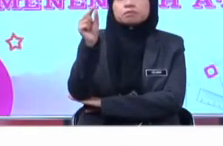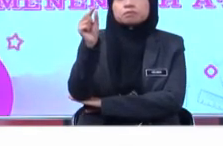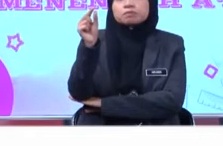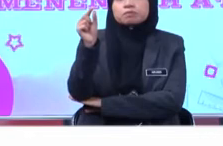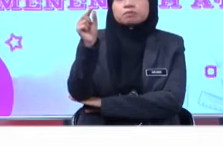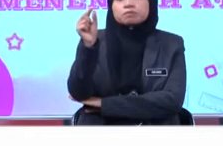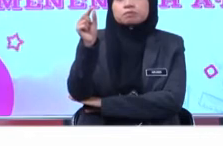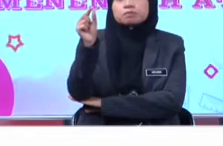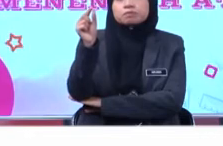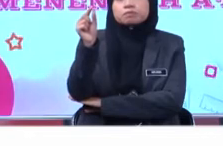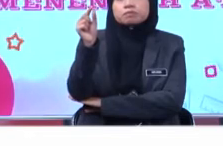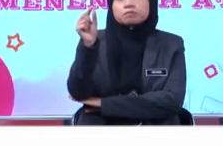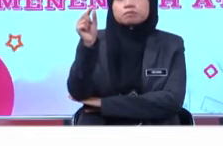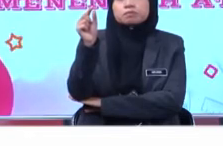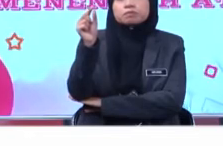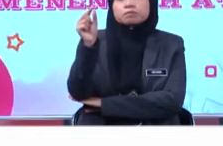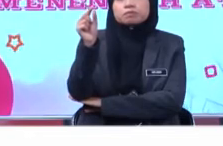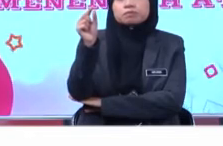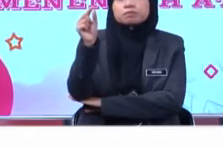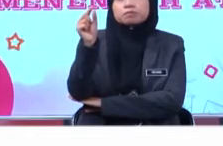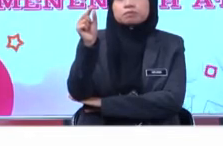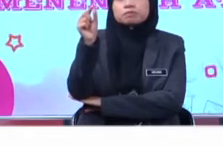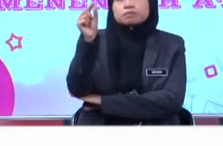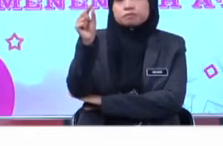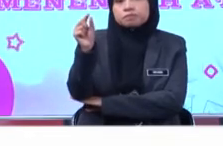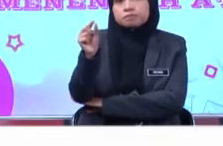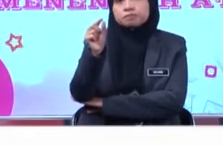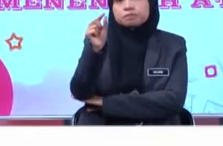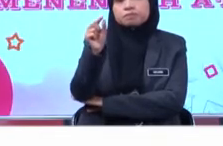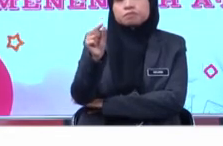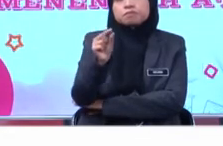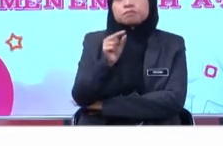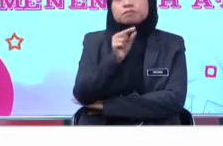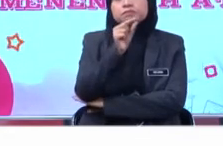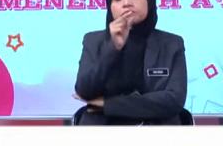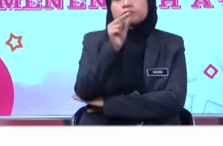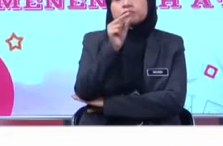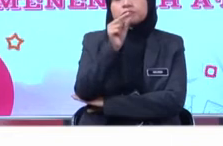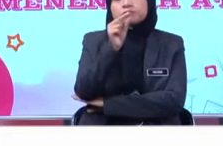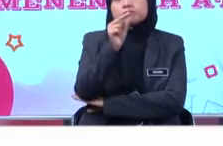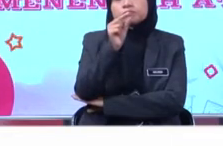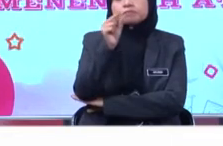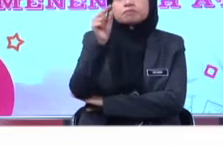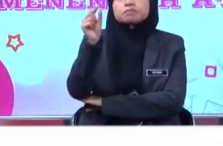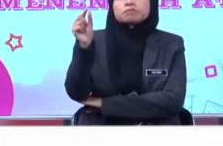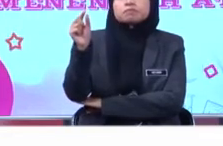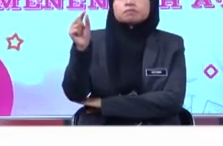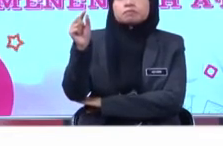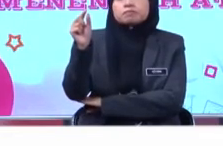yuhesti bekum bihillah Choirul yay